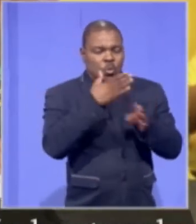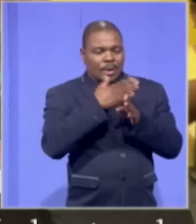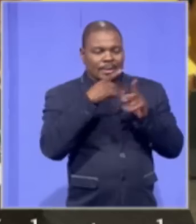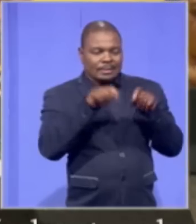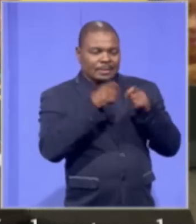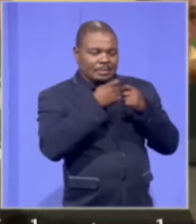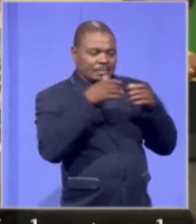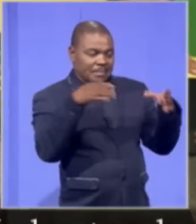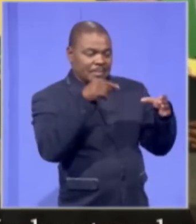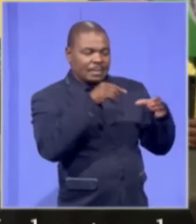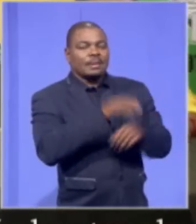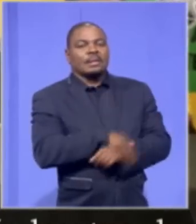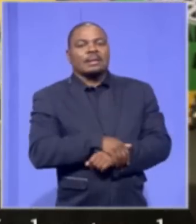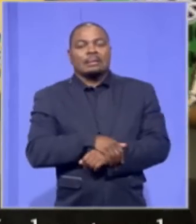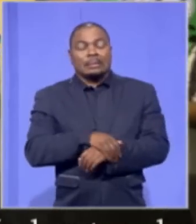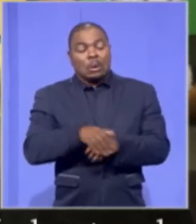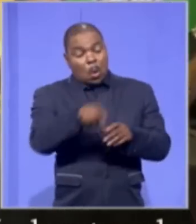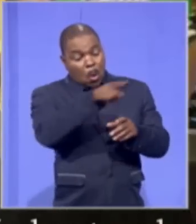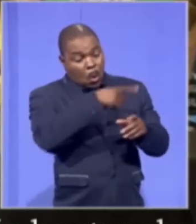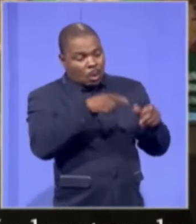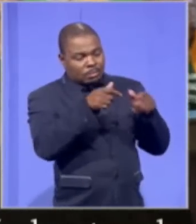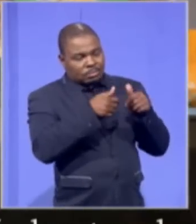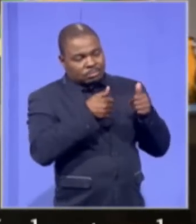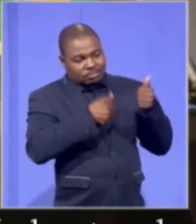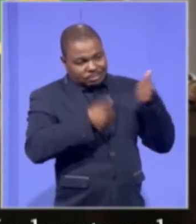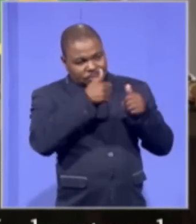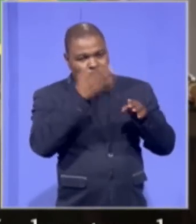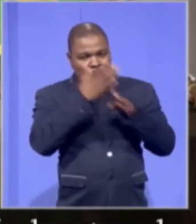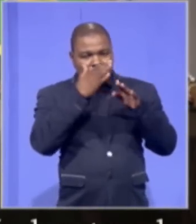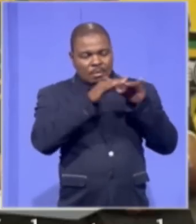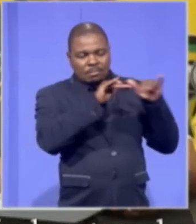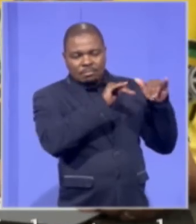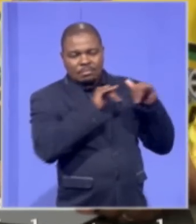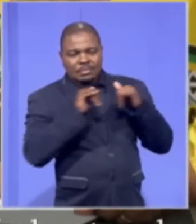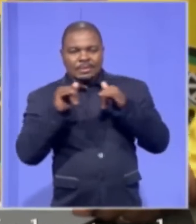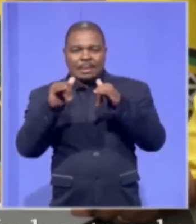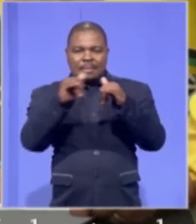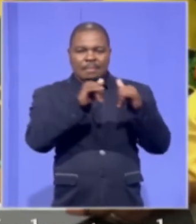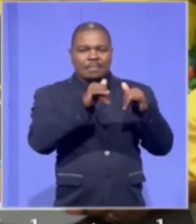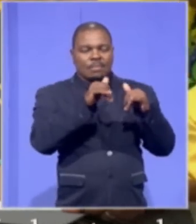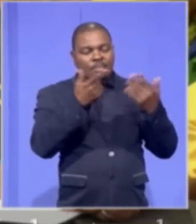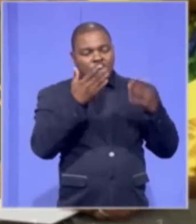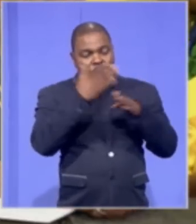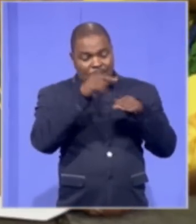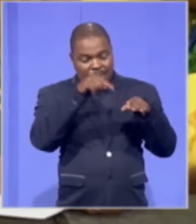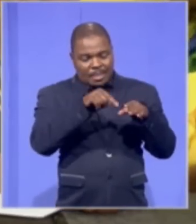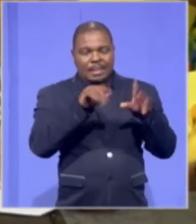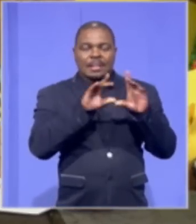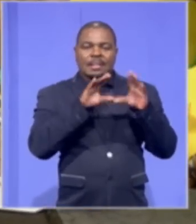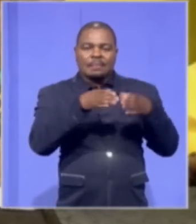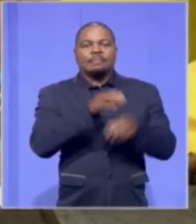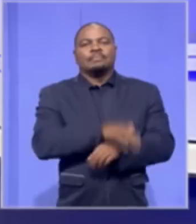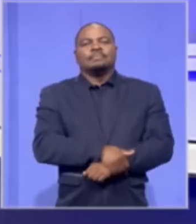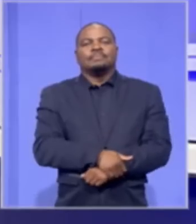sehlophatšhomo. Baetapele bao ba baswa ba tla šoma ka go lekana mešomong ya bona ka gare ga mokgatlo.